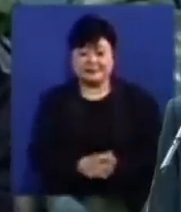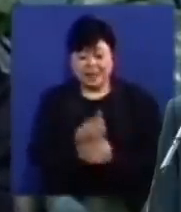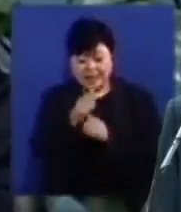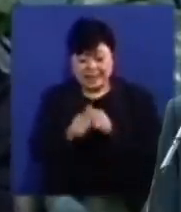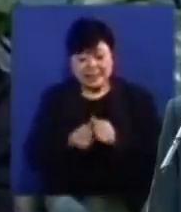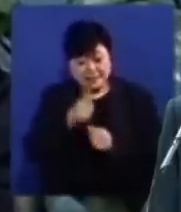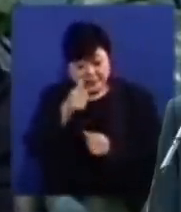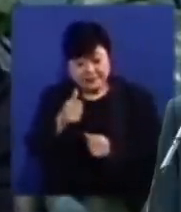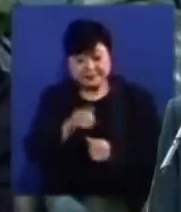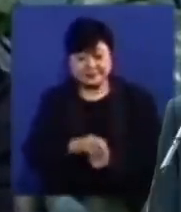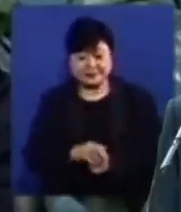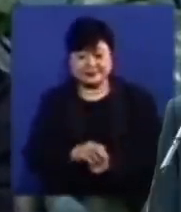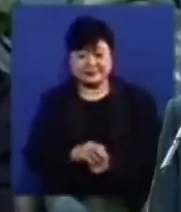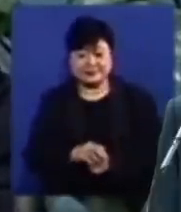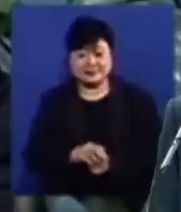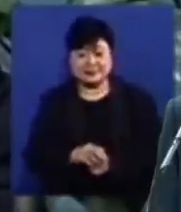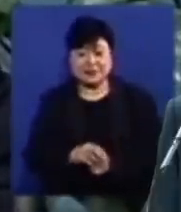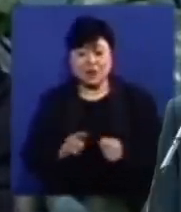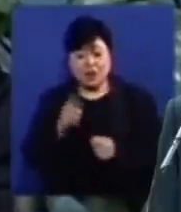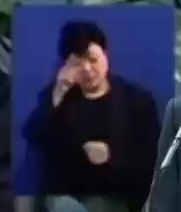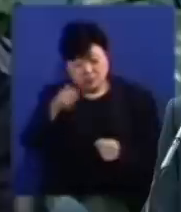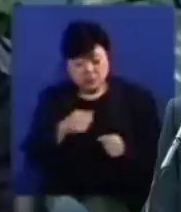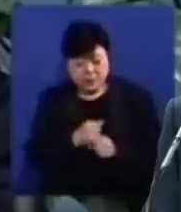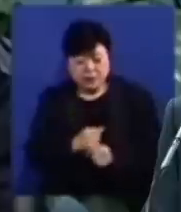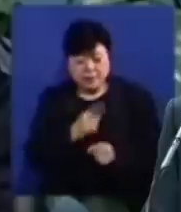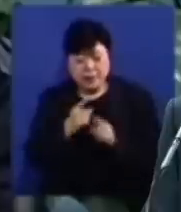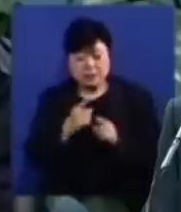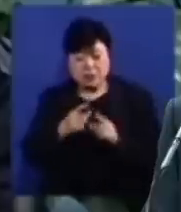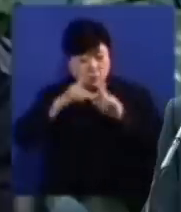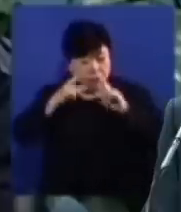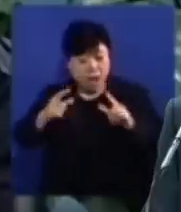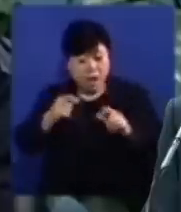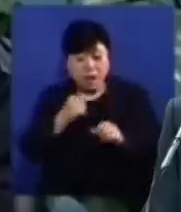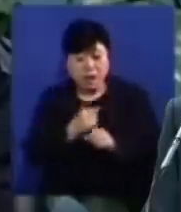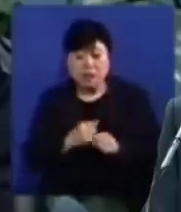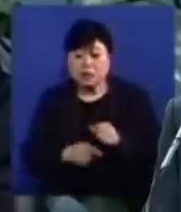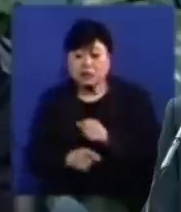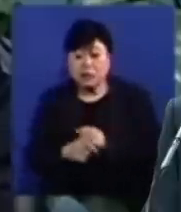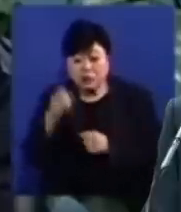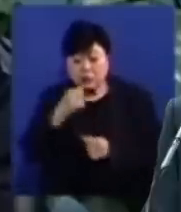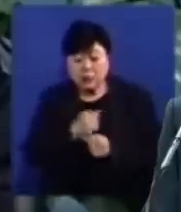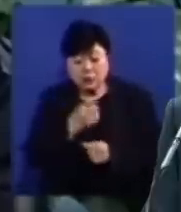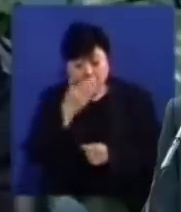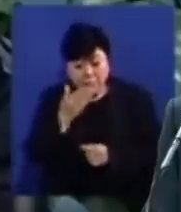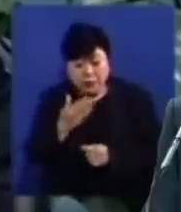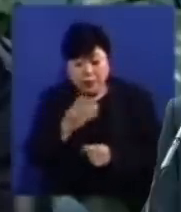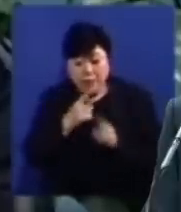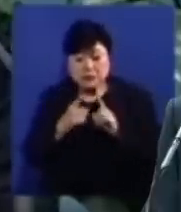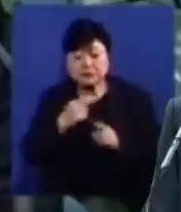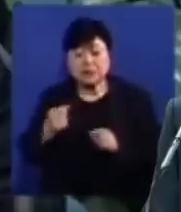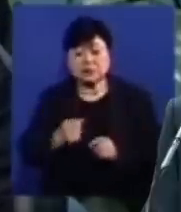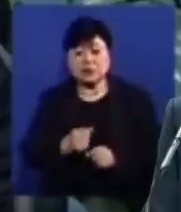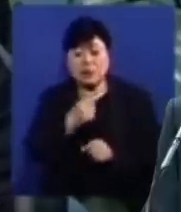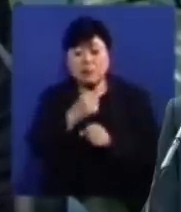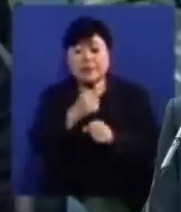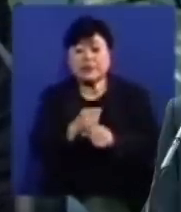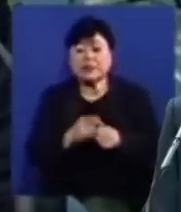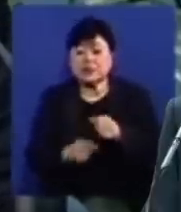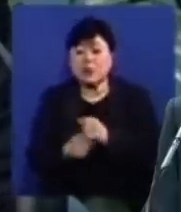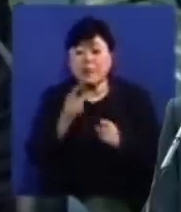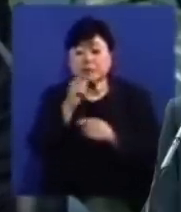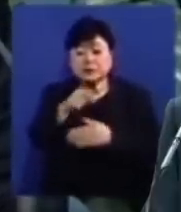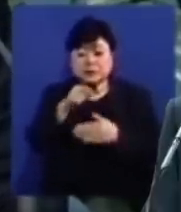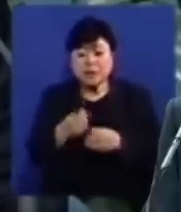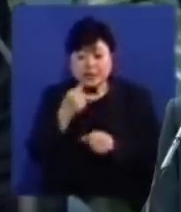하나님이 왜 천지를 지을 때 말씀으로 지었습니까? 그냥 지을 수 있는데 그것은 말씀